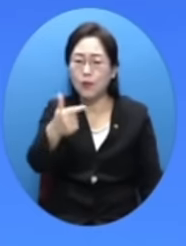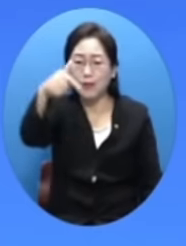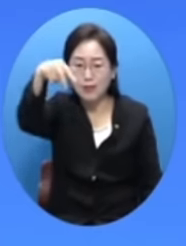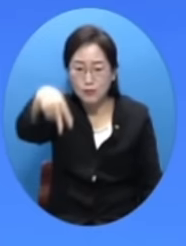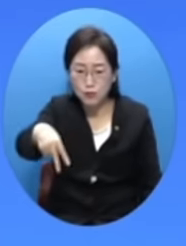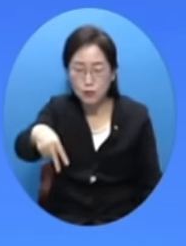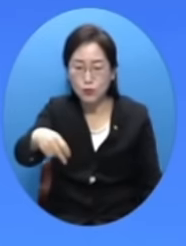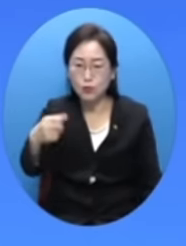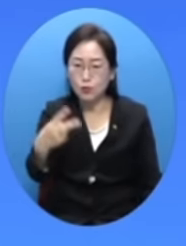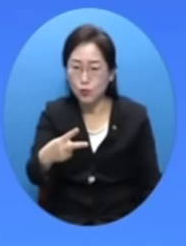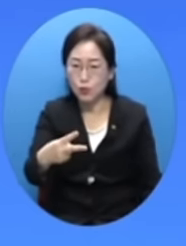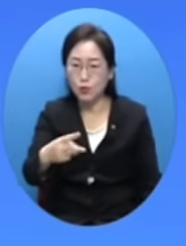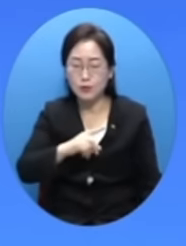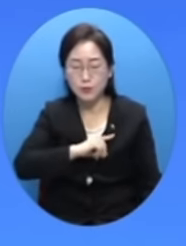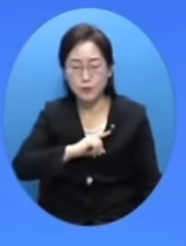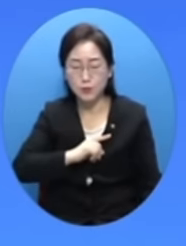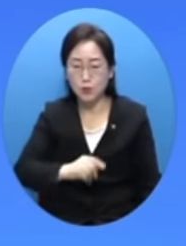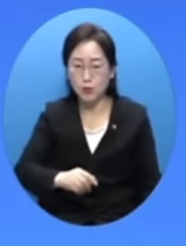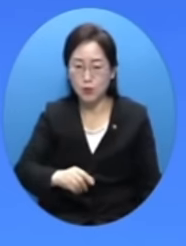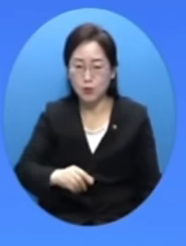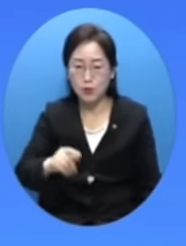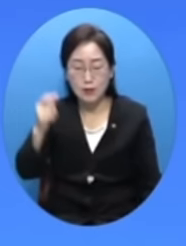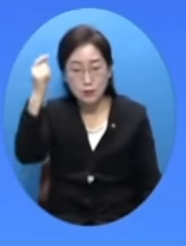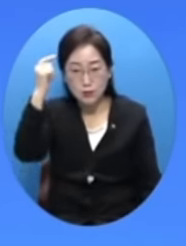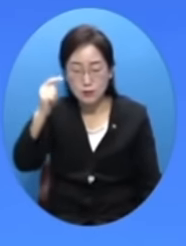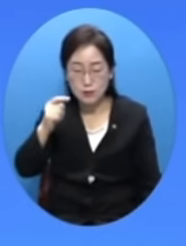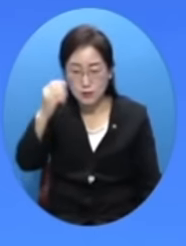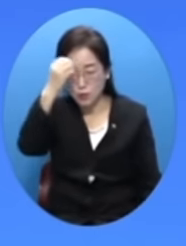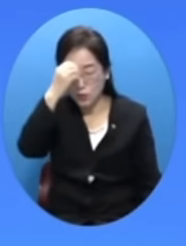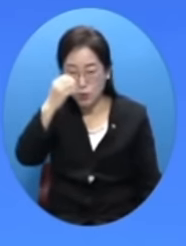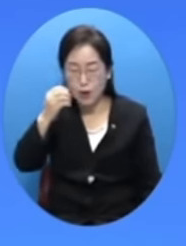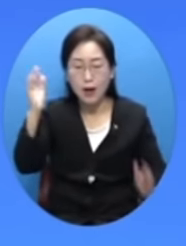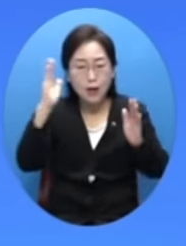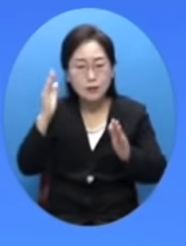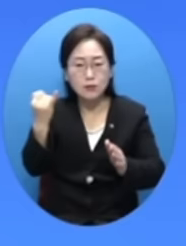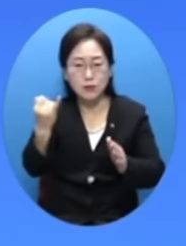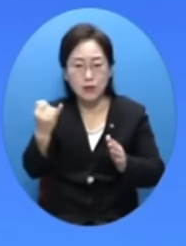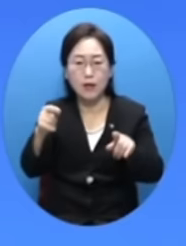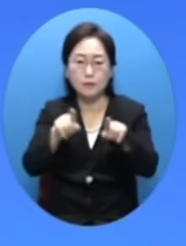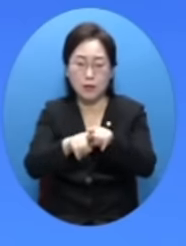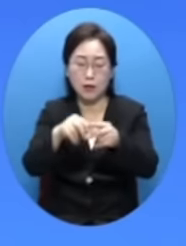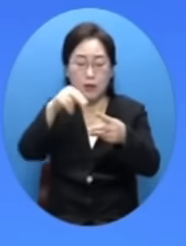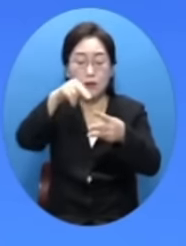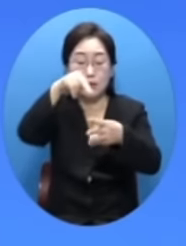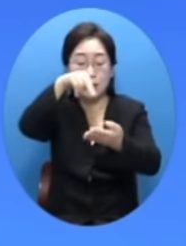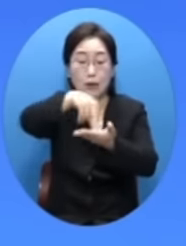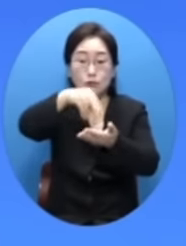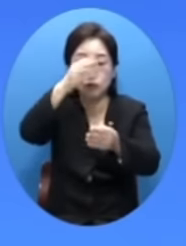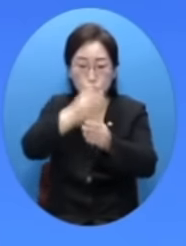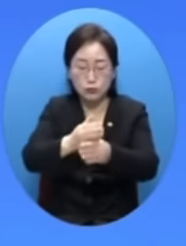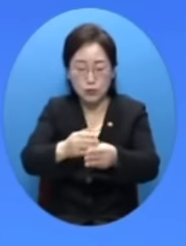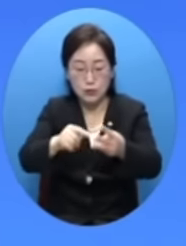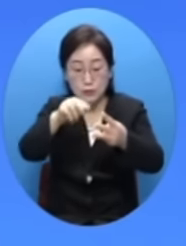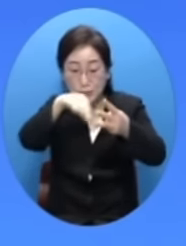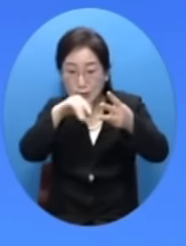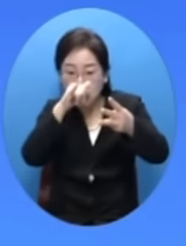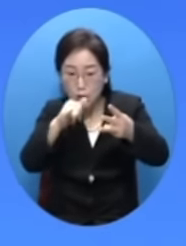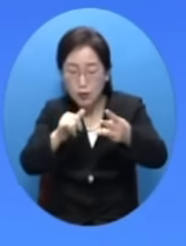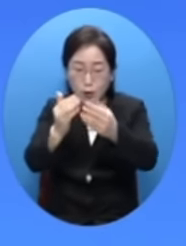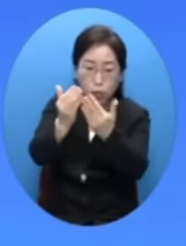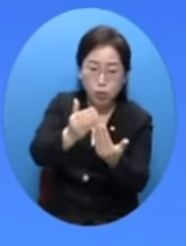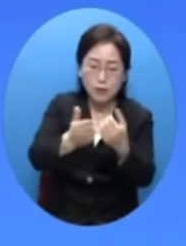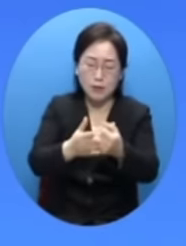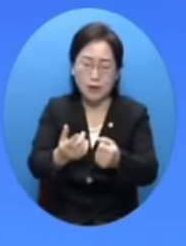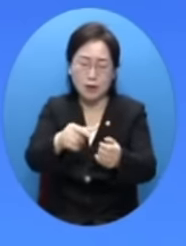분과 또 정신요구 학생이 같이 타고 있었는데 그 학생을 구하러 내려가서 그